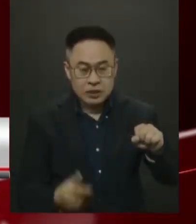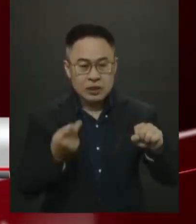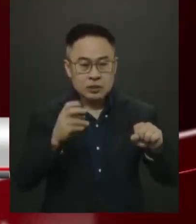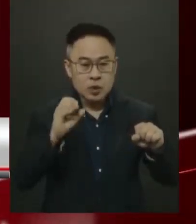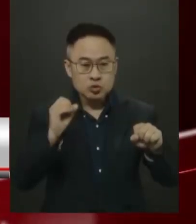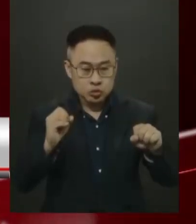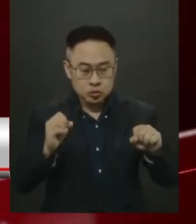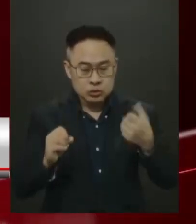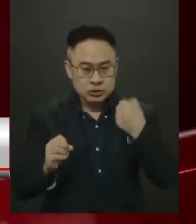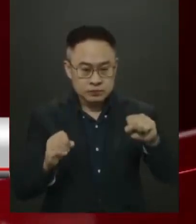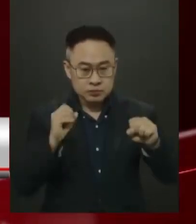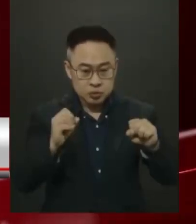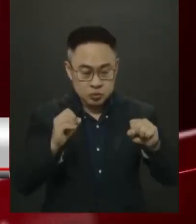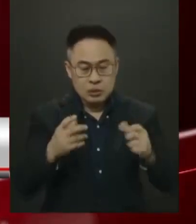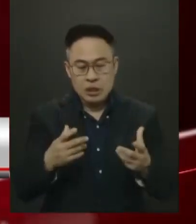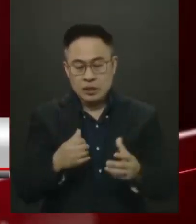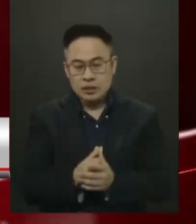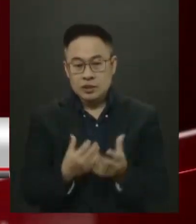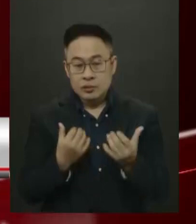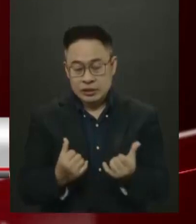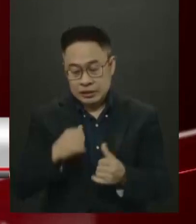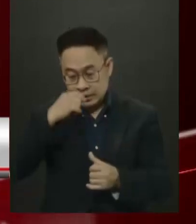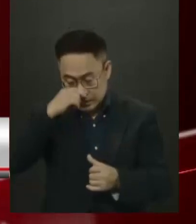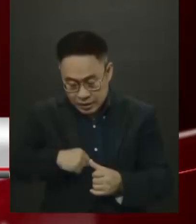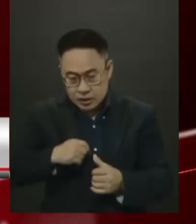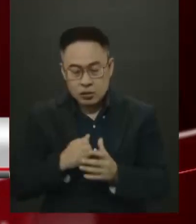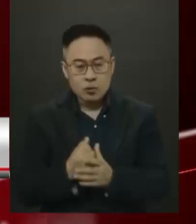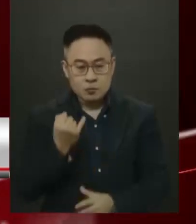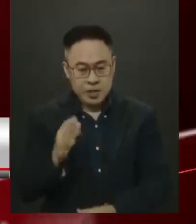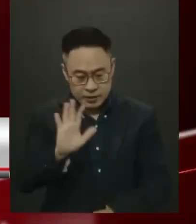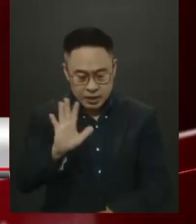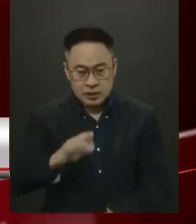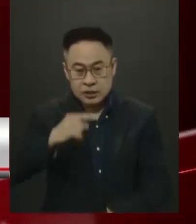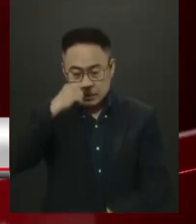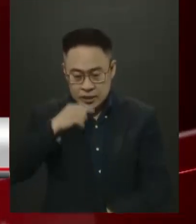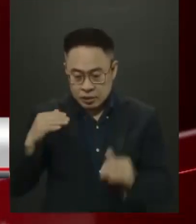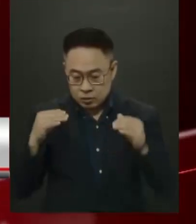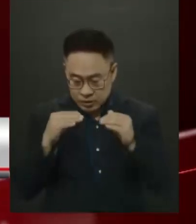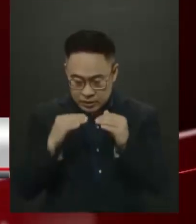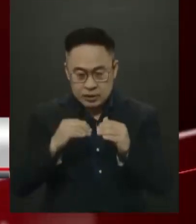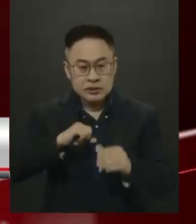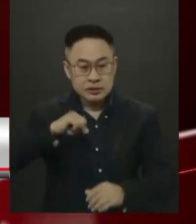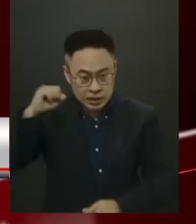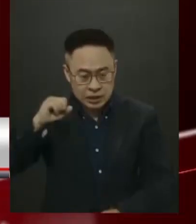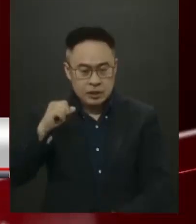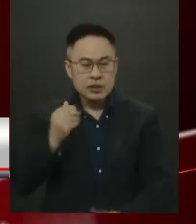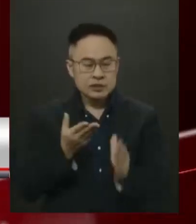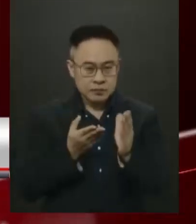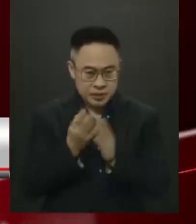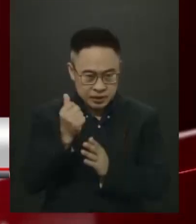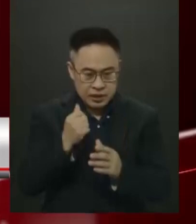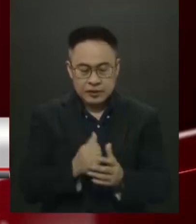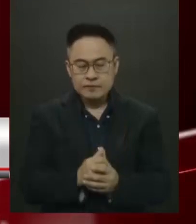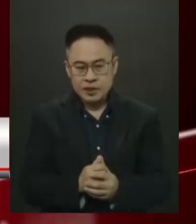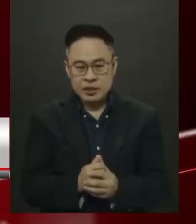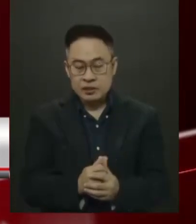ไปเจอกับบราซิลเก็บมาแล้ว3คะแนนค่ำคืนวันนี้ขออย่างที่พี่แม็กบอกอย่างน้อย1คะแนนแต่ถ้าจะให้ดี3คะแนนไปเล